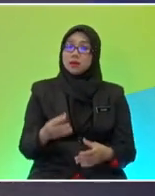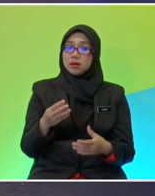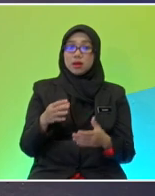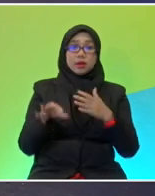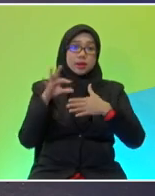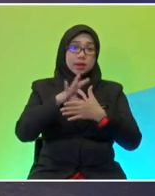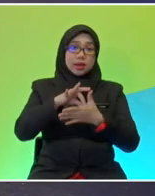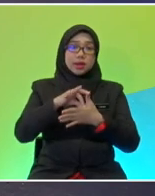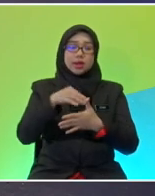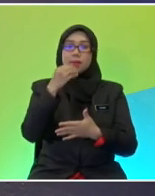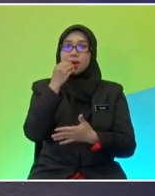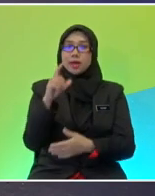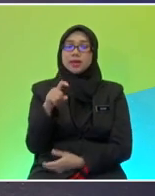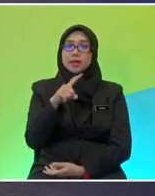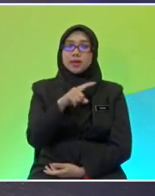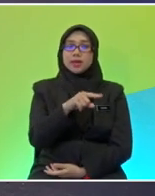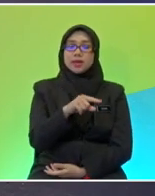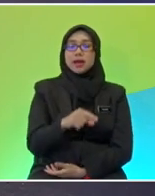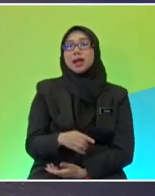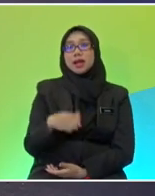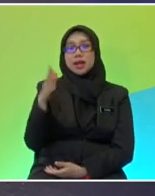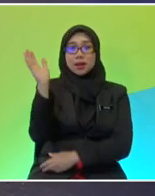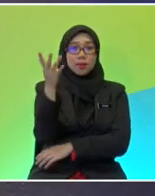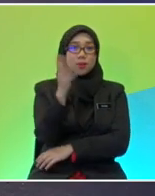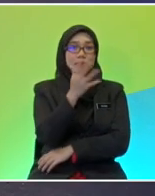cacing kalau tumbuhan macam